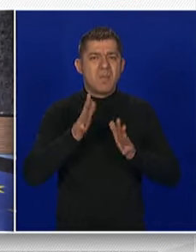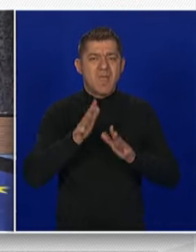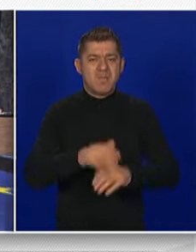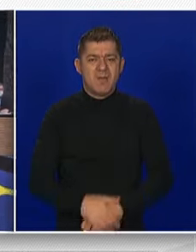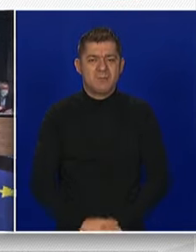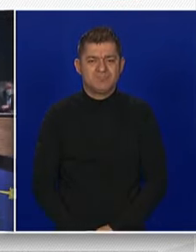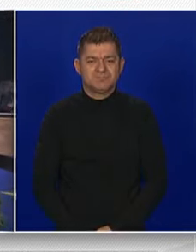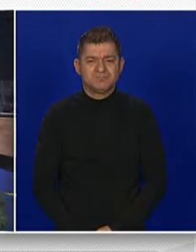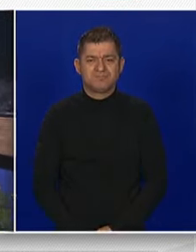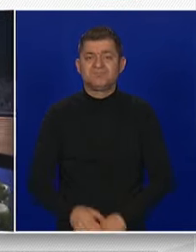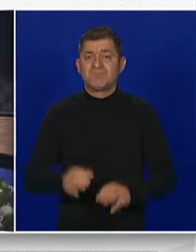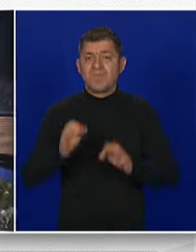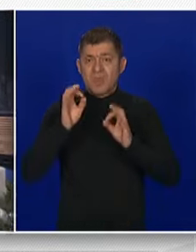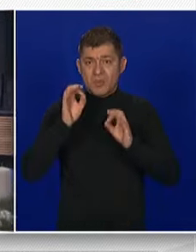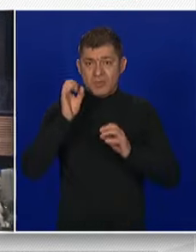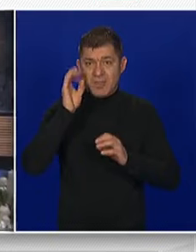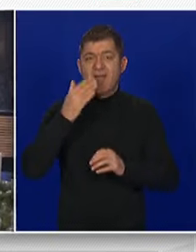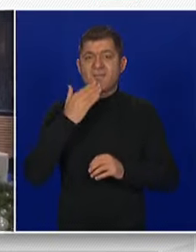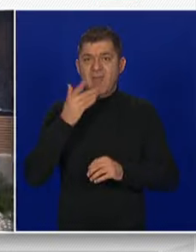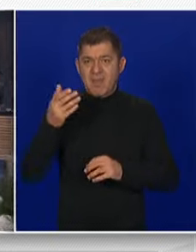Evo, dobar dan, hvala na pitanju.